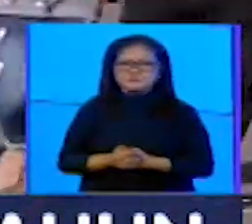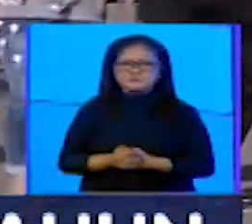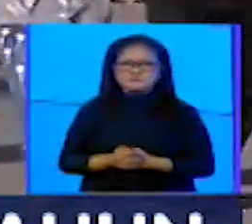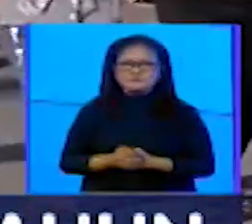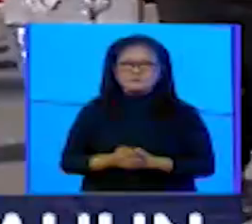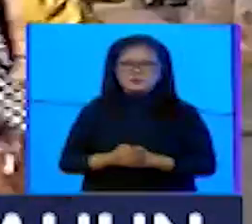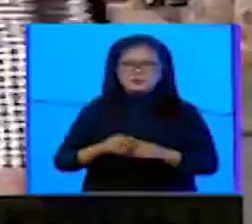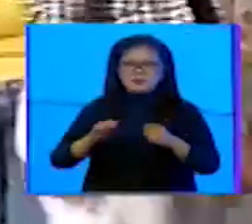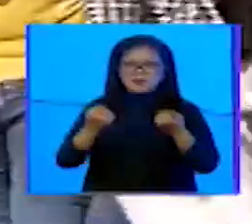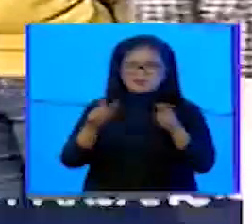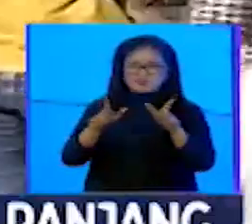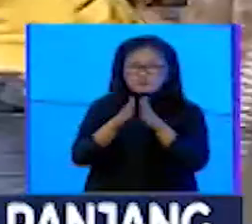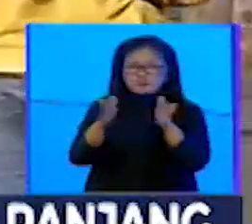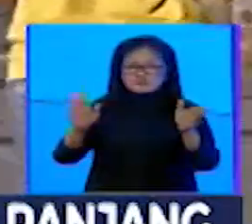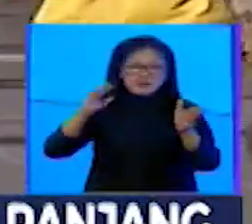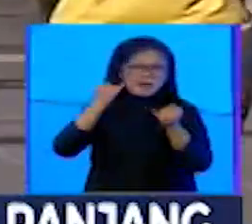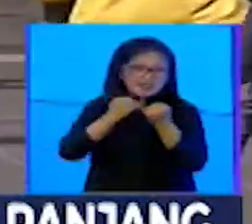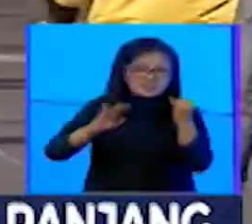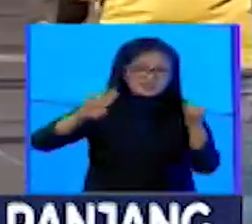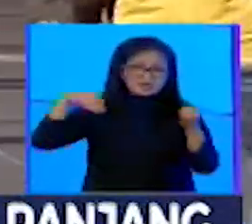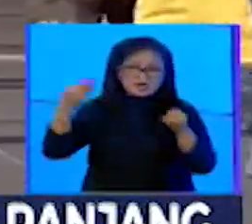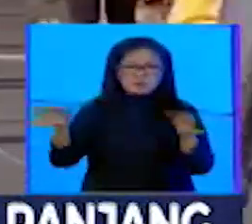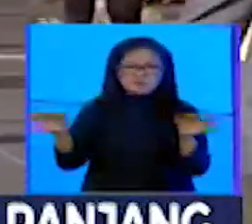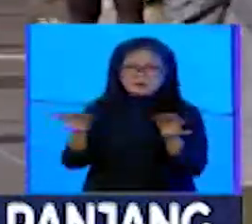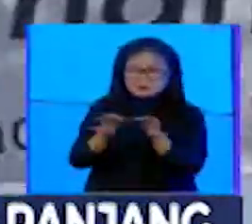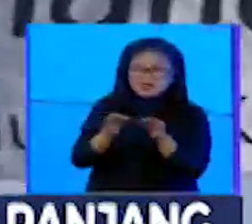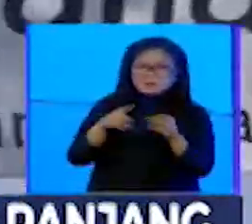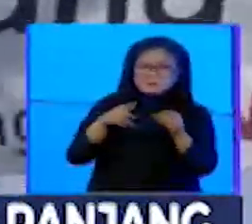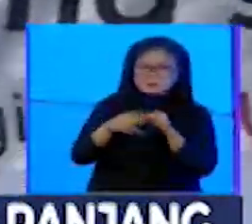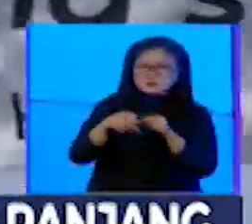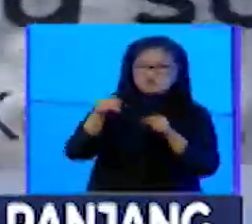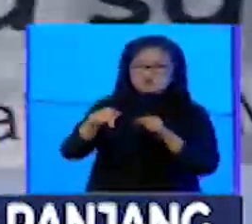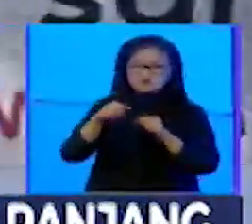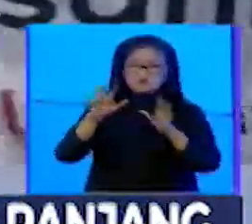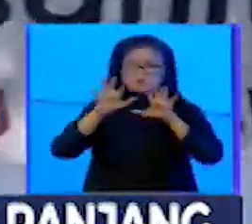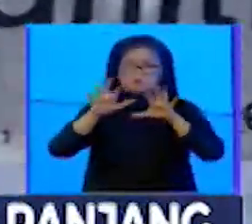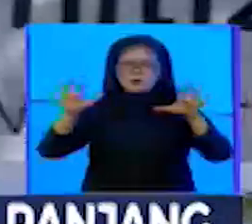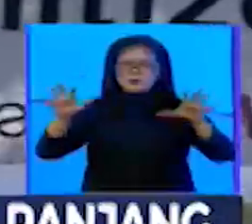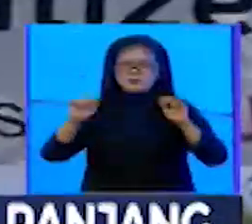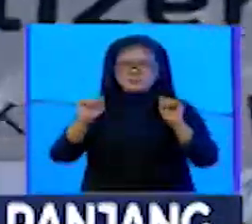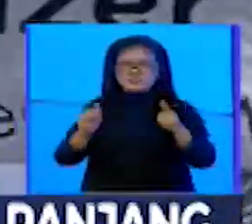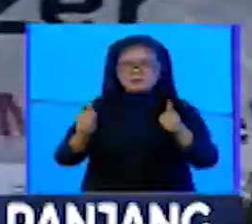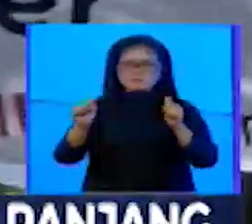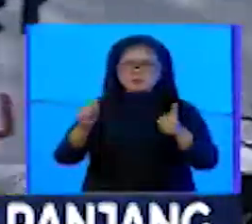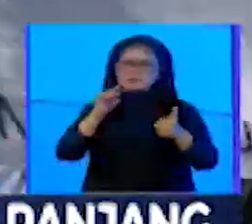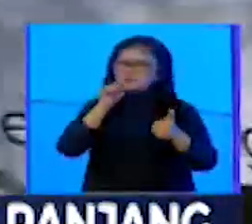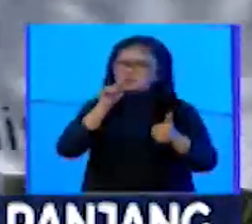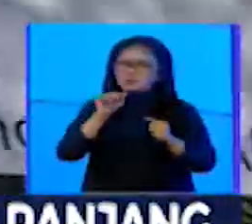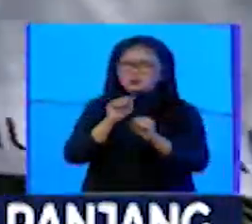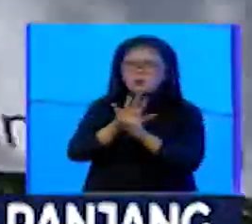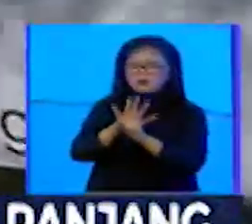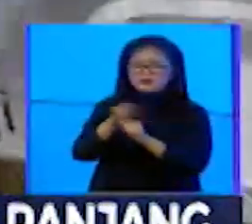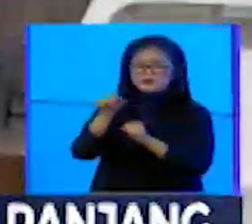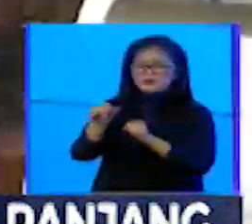Libur panjang akhir tahun di depan mata. Pemerintah pun tengah mematangkan sejumlah langkah untuk mengantisipasi lonjakan kasus